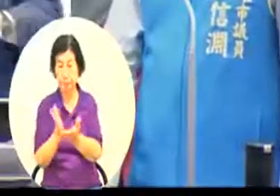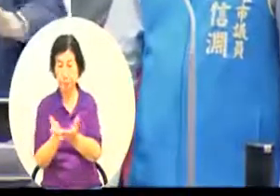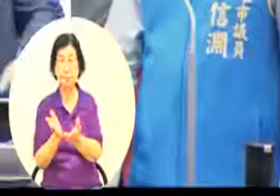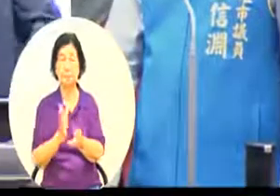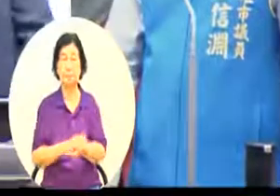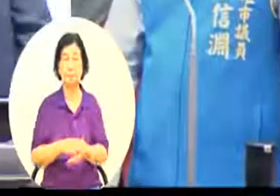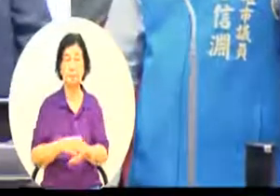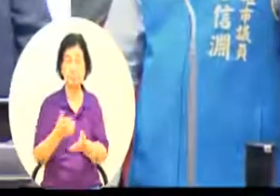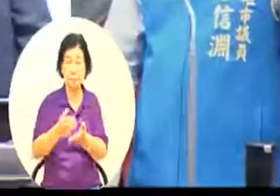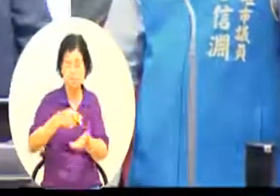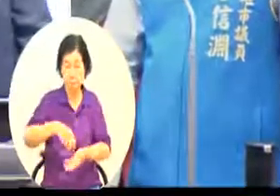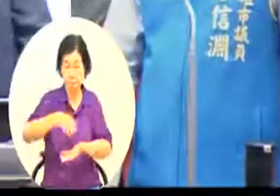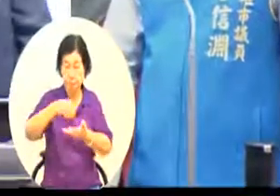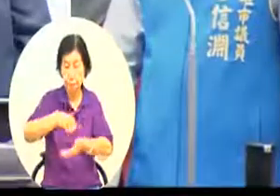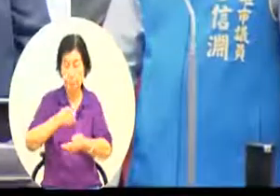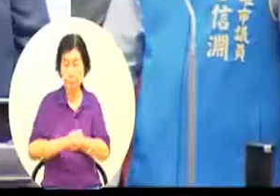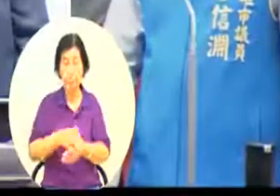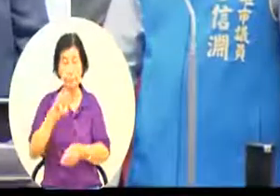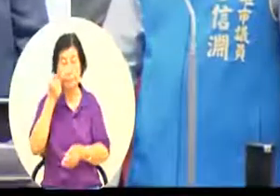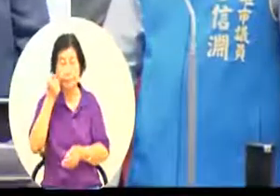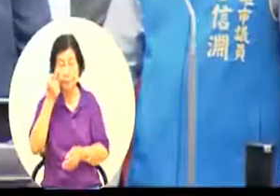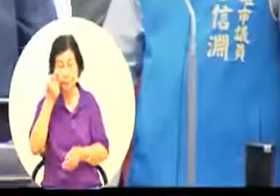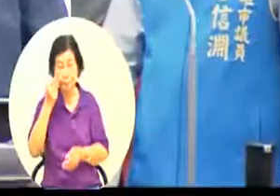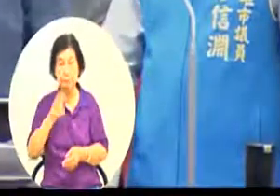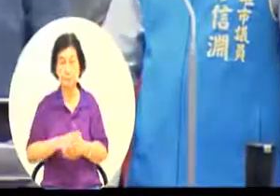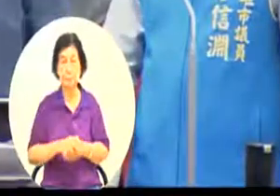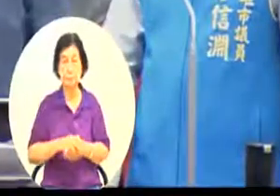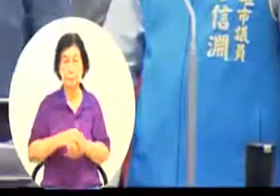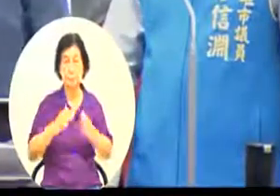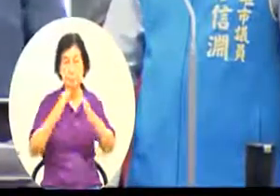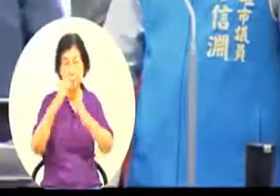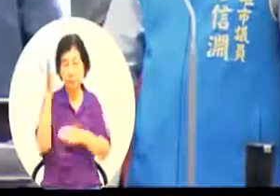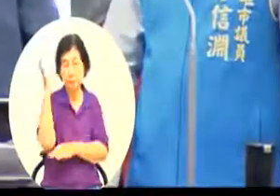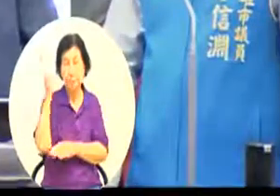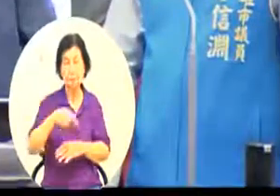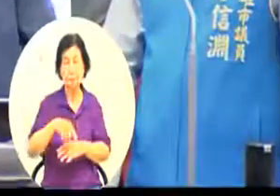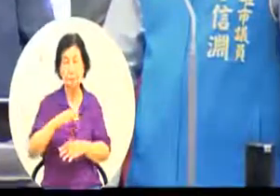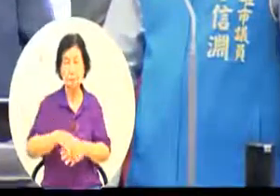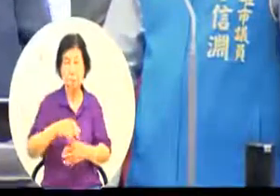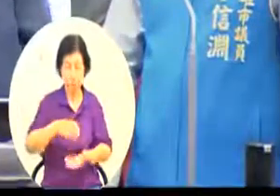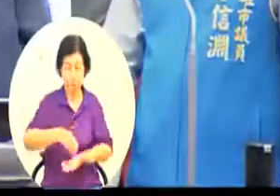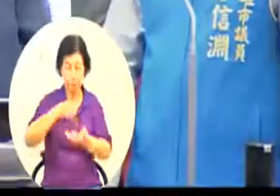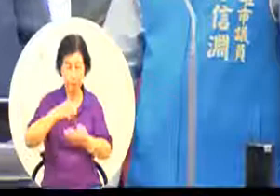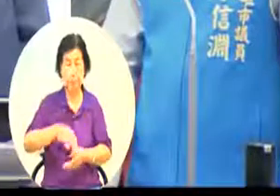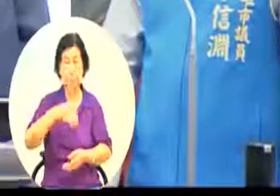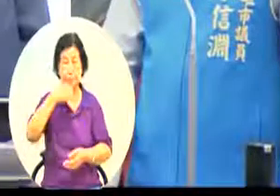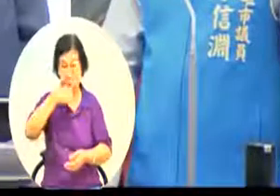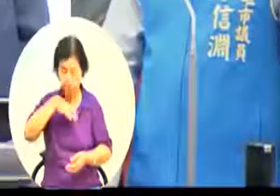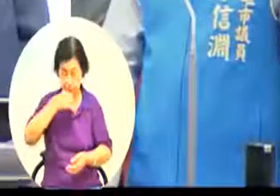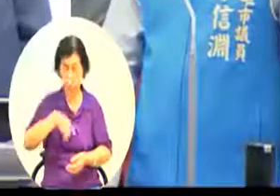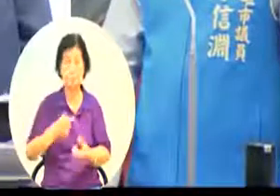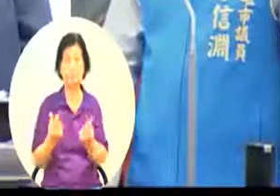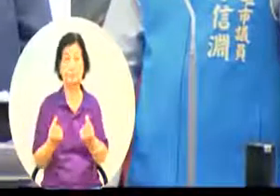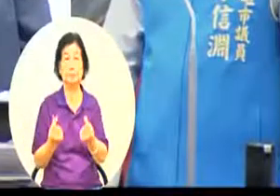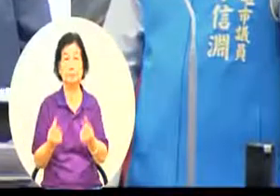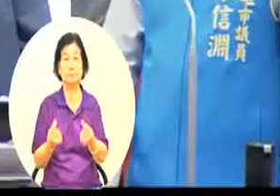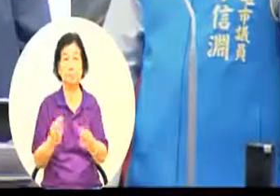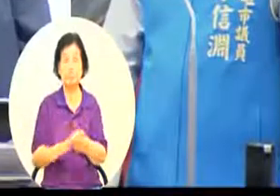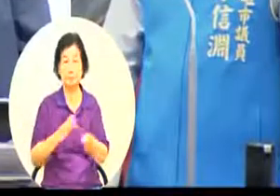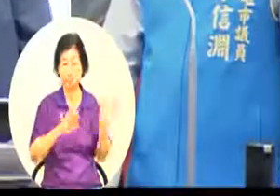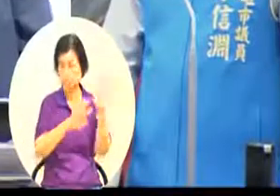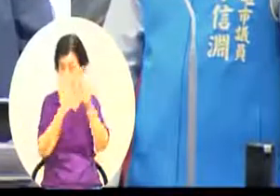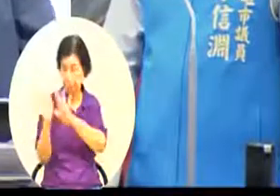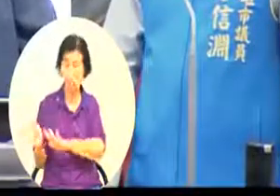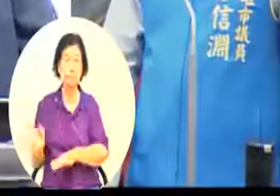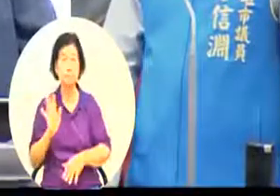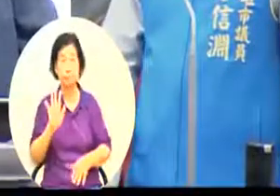当然台南市政府他们也有主动提到，屏东也有提到这样的一个状况，啊，这个都是未